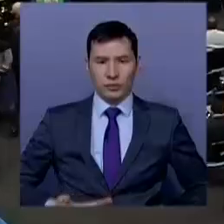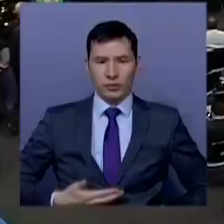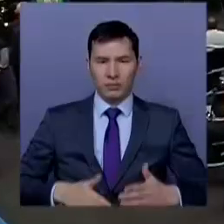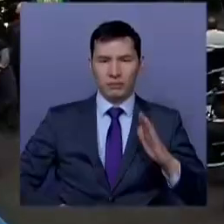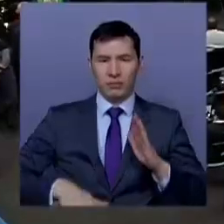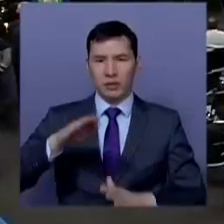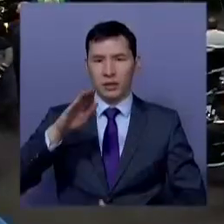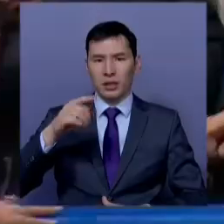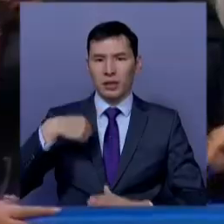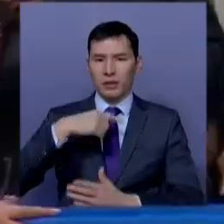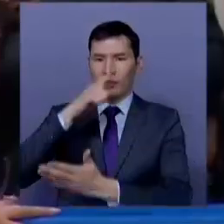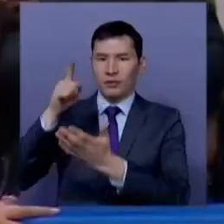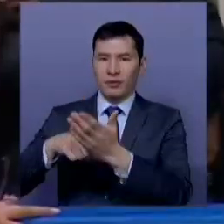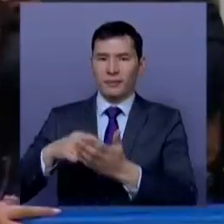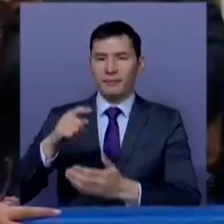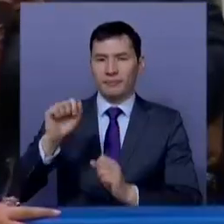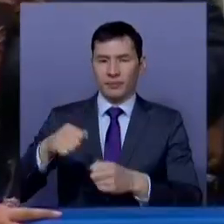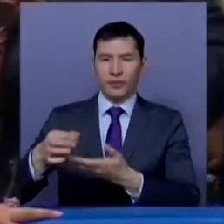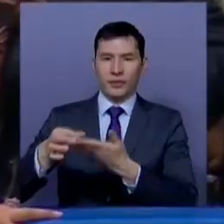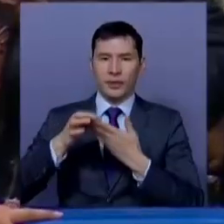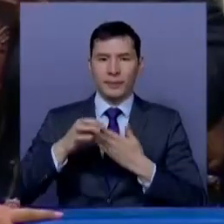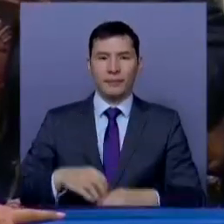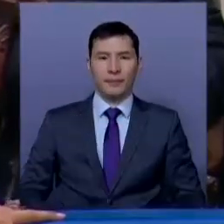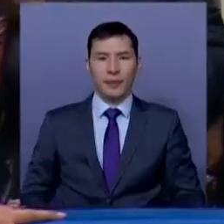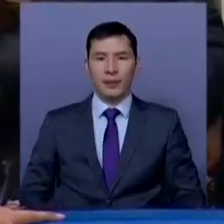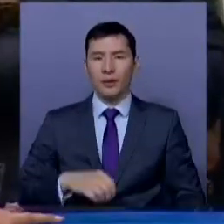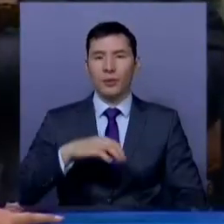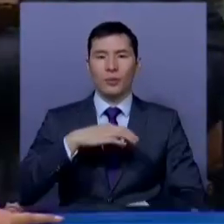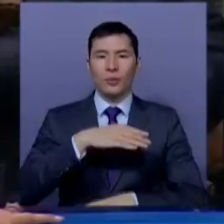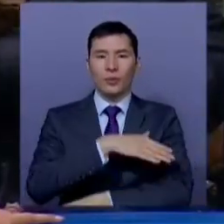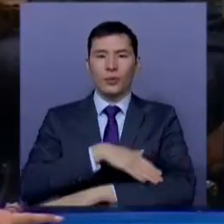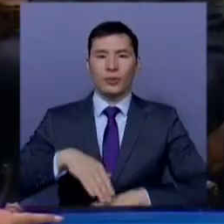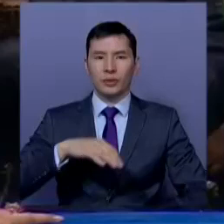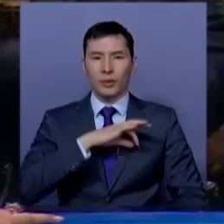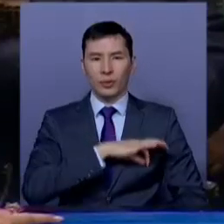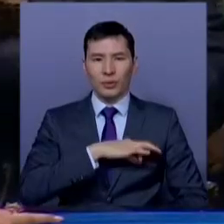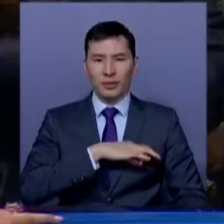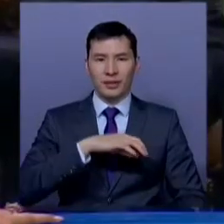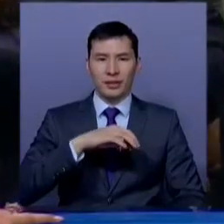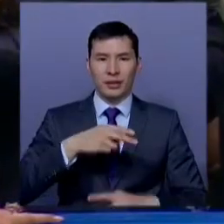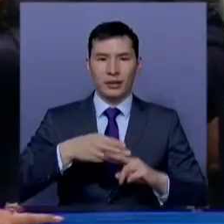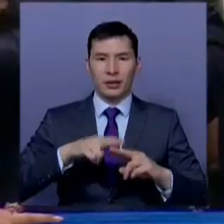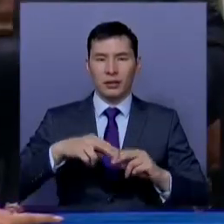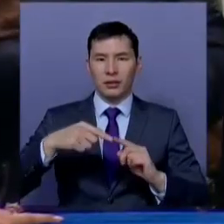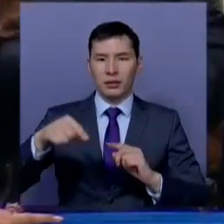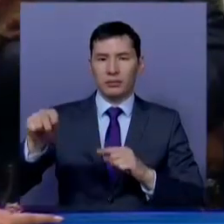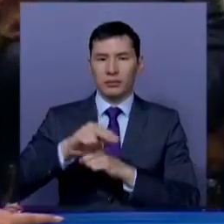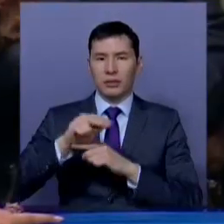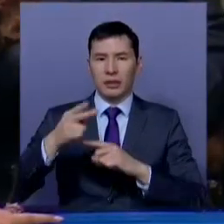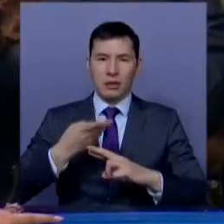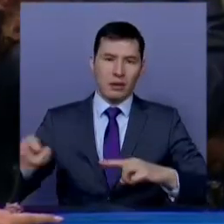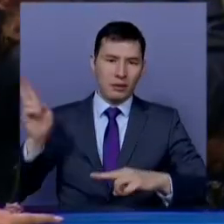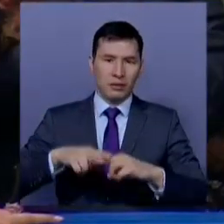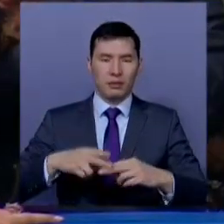жауабым алғым келген бір сұрағым бар еді сізге. Ол Төлеби көшесін батысқа қарай ұзарту қашан басталады? Және оның